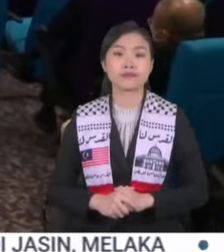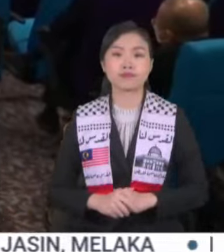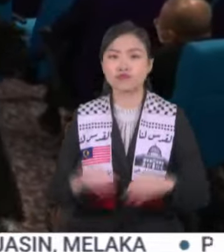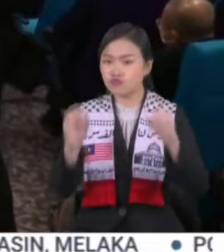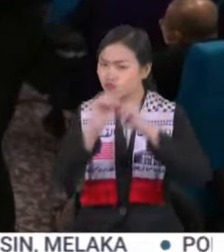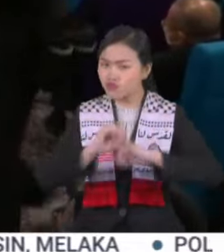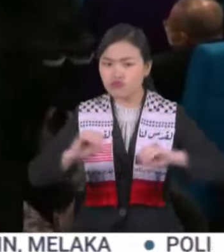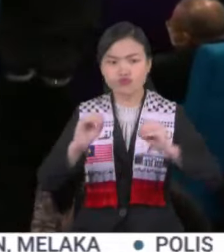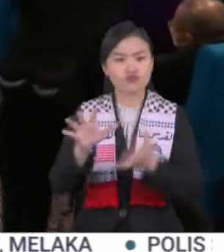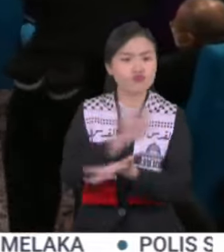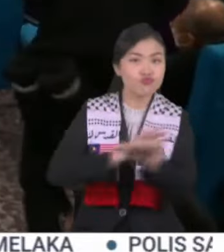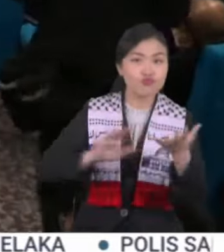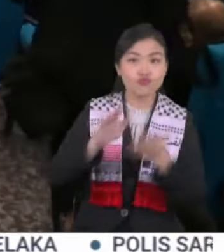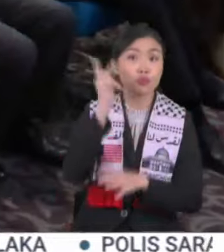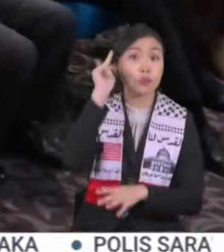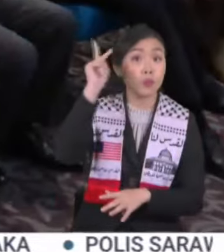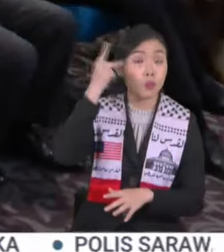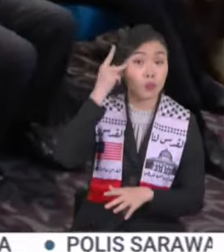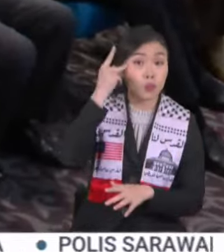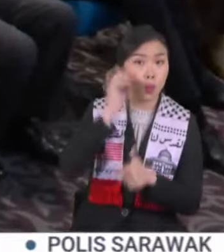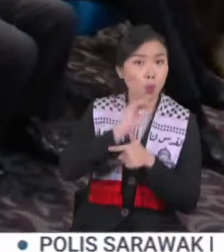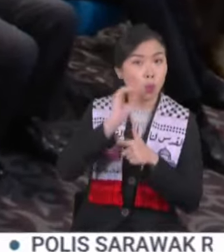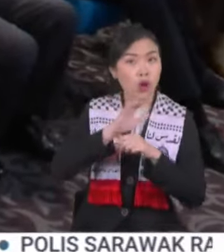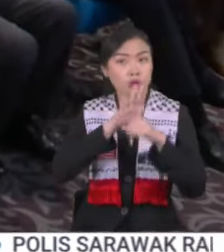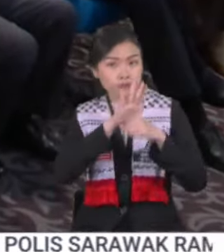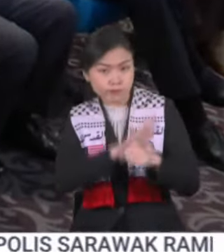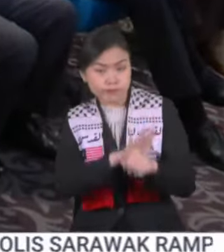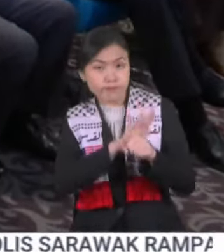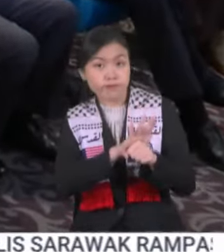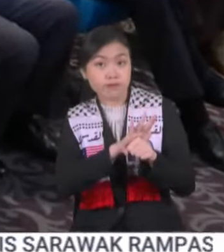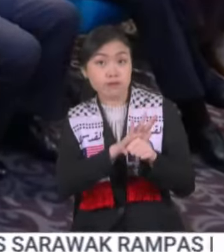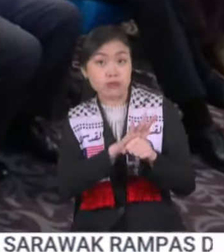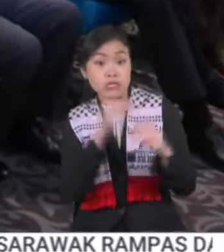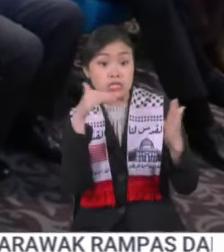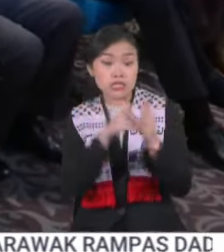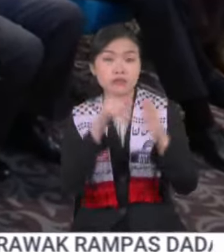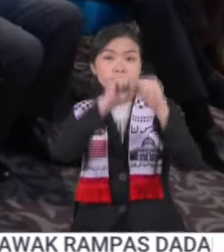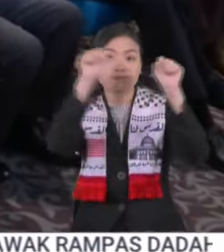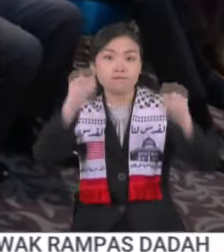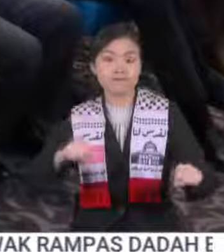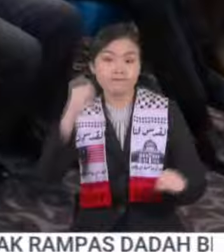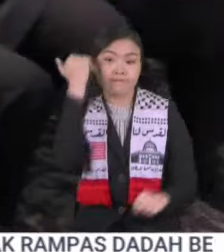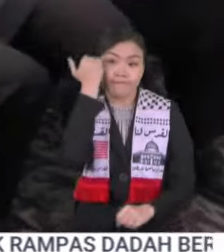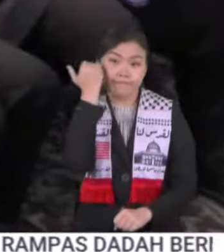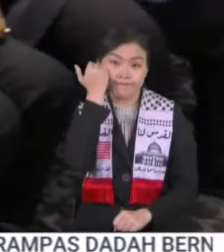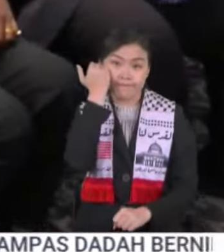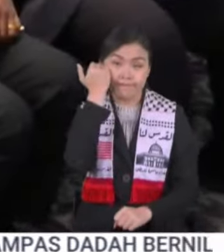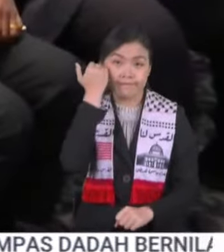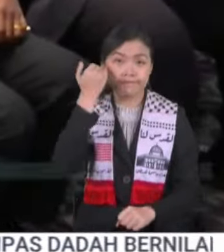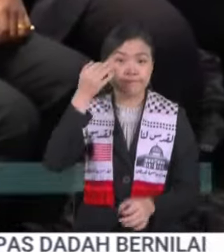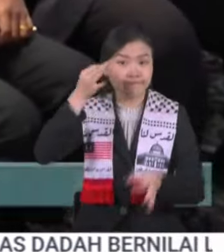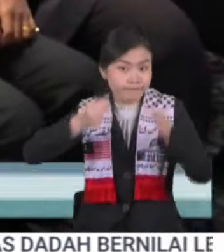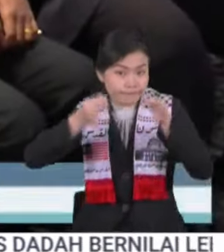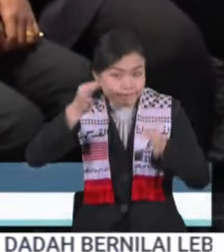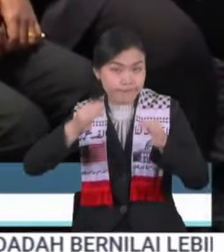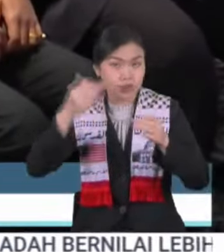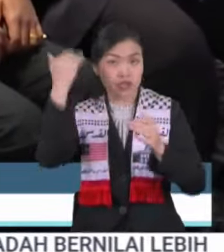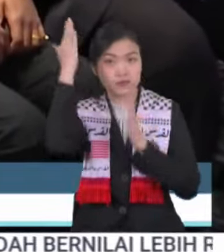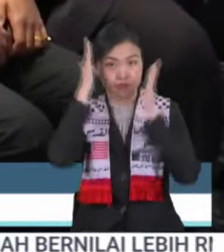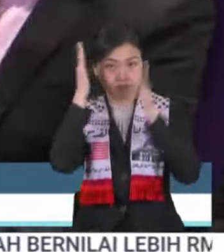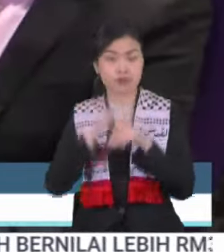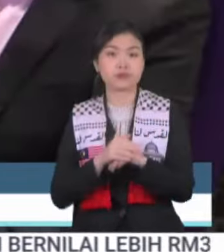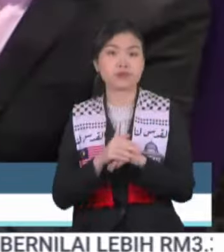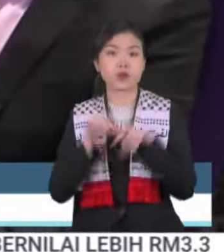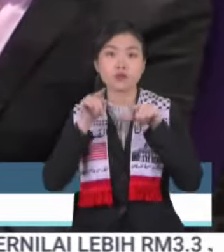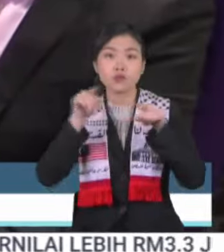tiada sebarang campur tangan politik atau tekanan terhadap sistem perhakiman negara. Ini sejajar prinsip pengasingan